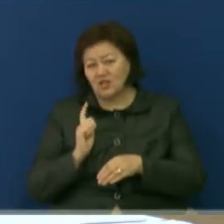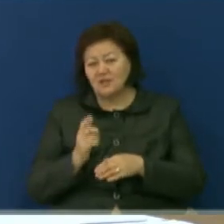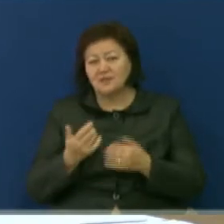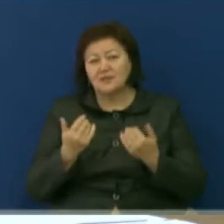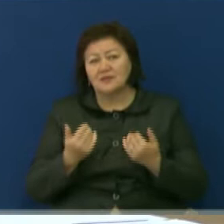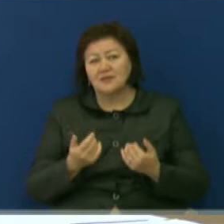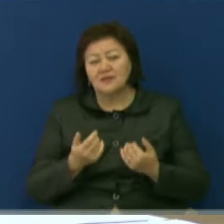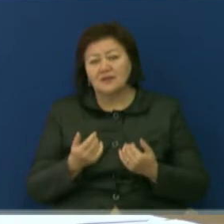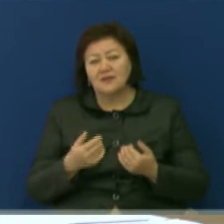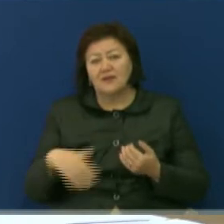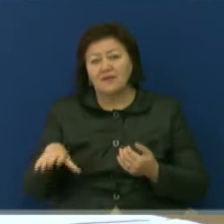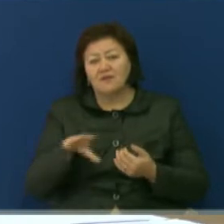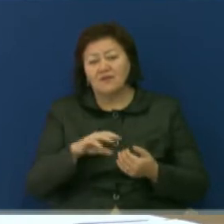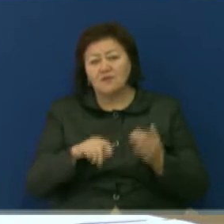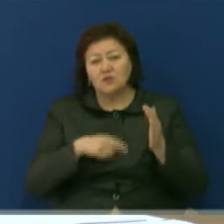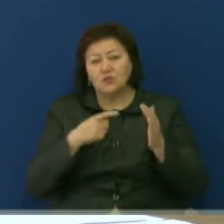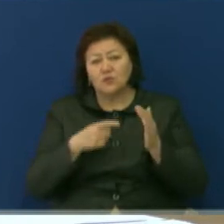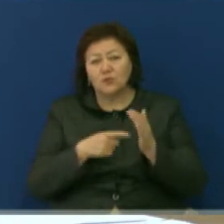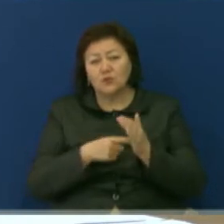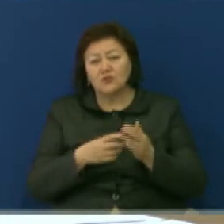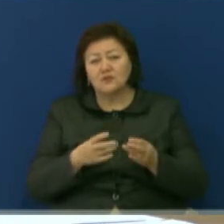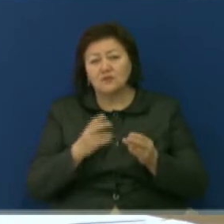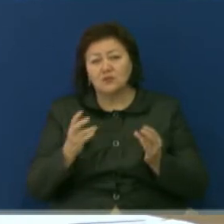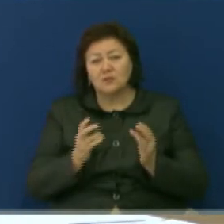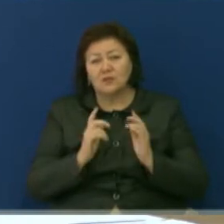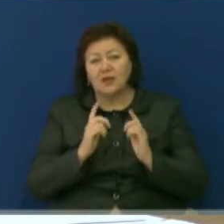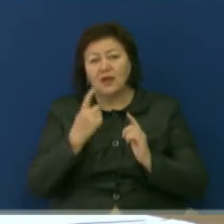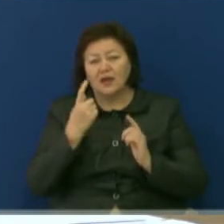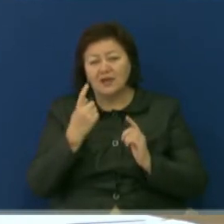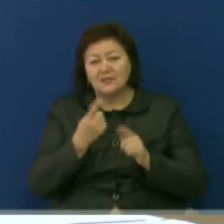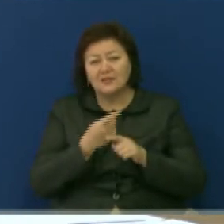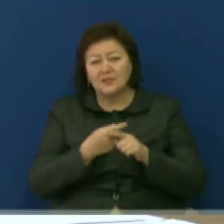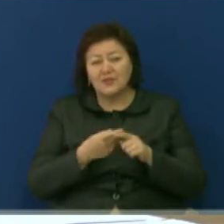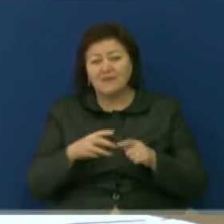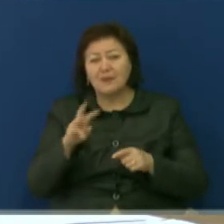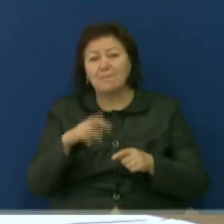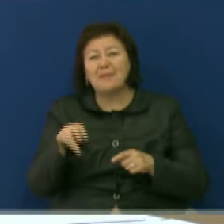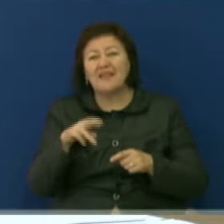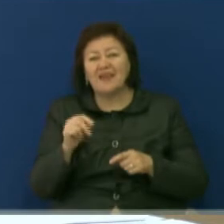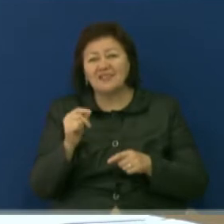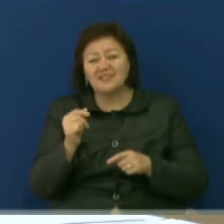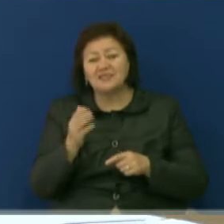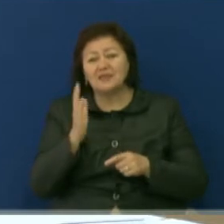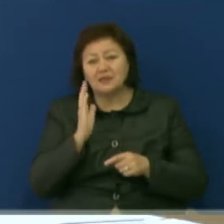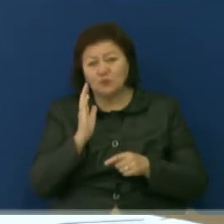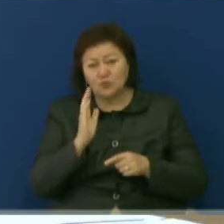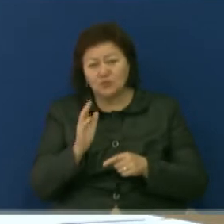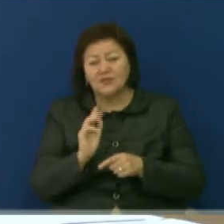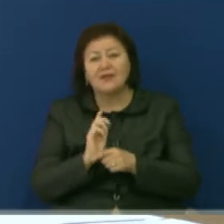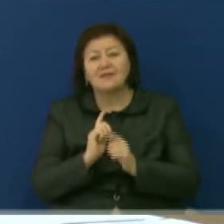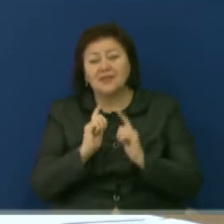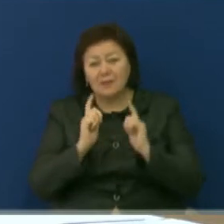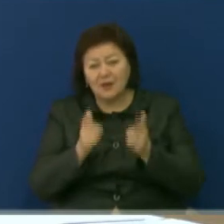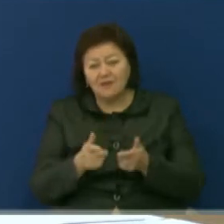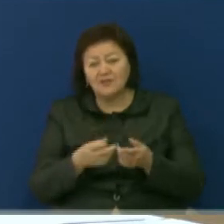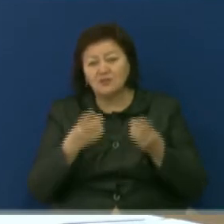жою қажет. Бүкіл қаланың жылу мәселесін шешуге бағытталған 1,5 миллиард теңге дұрыс жұмсалуы керек. Бұл жерде жылу коммунэнерго басшылығы, қала әкімі